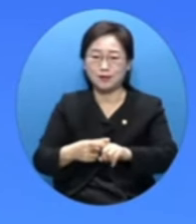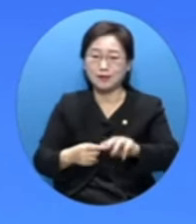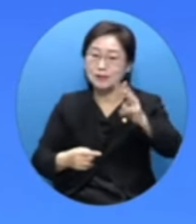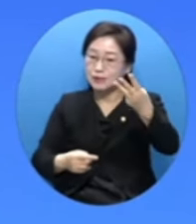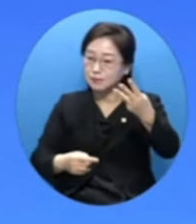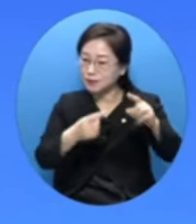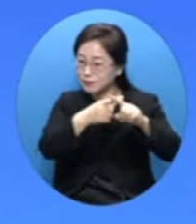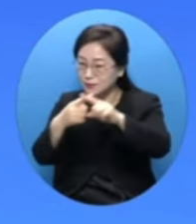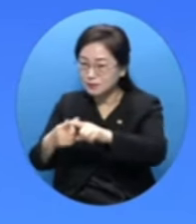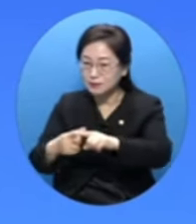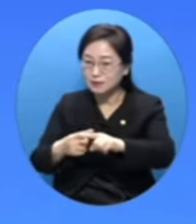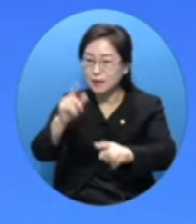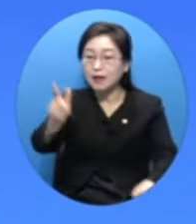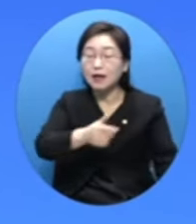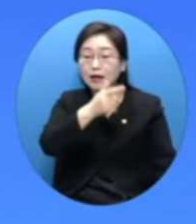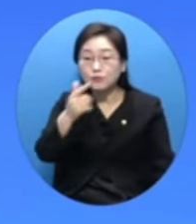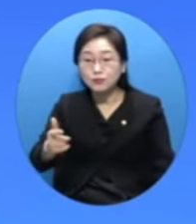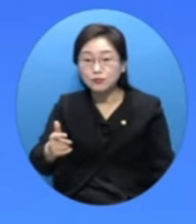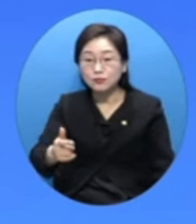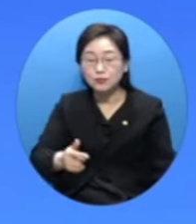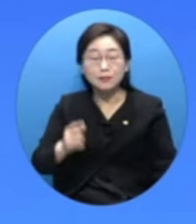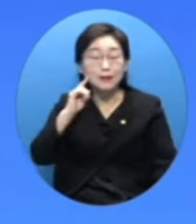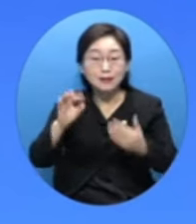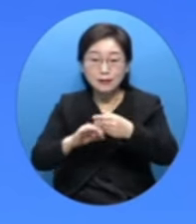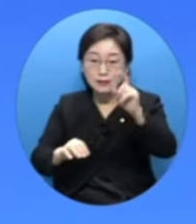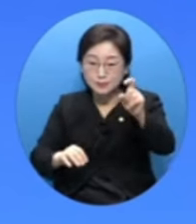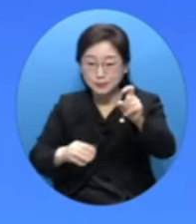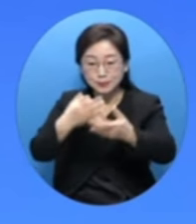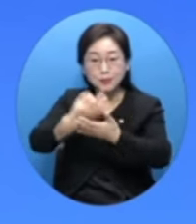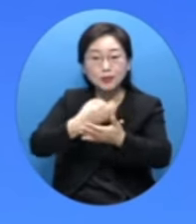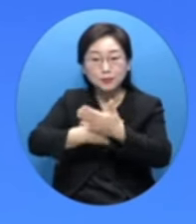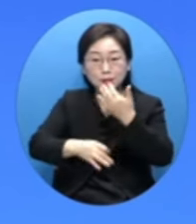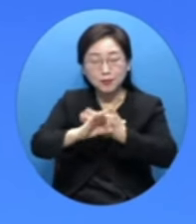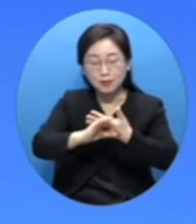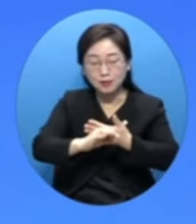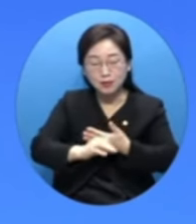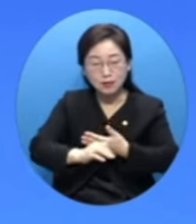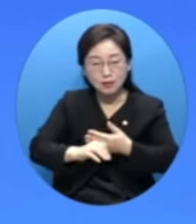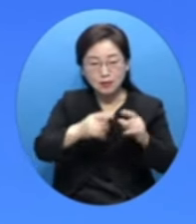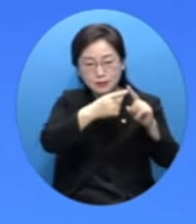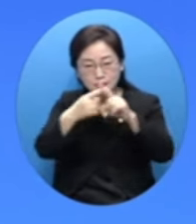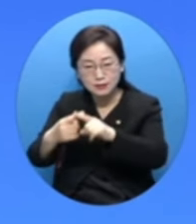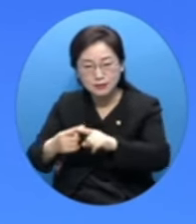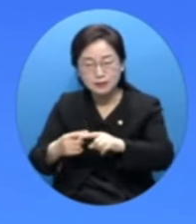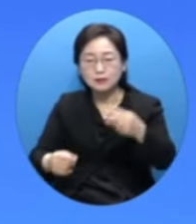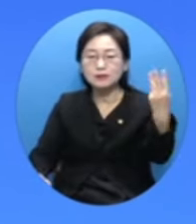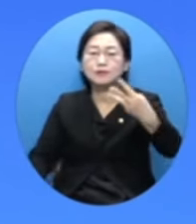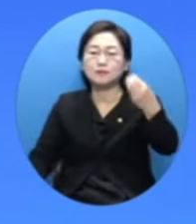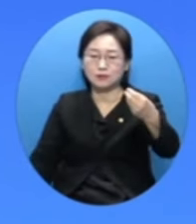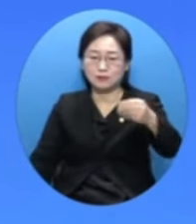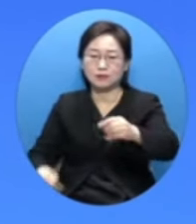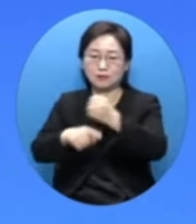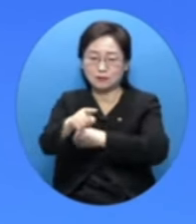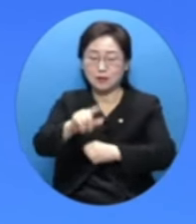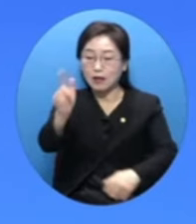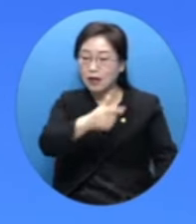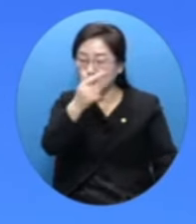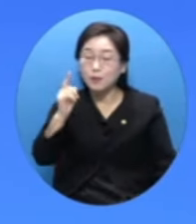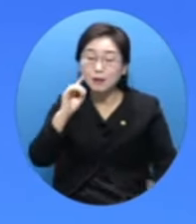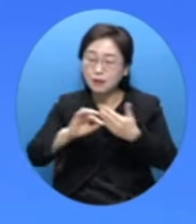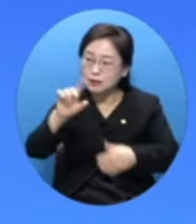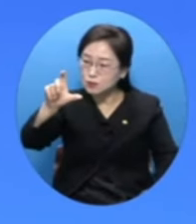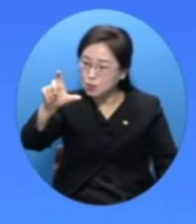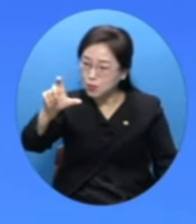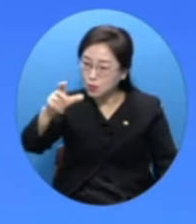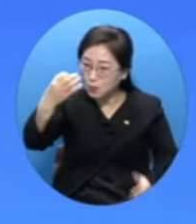300데나리온이라고 하면 하루에 나가서 우리가 10만 원을 번다고 하면 3천만 원 정도 되는 가치가 있는 것이고 하루에 나가서 한 15만 원을 번다고